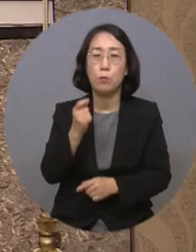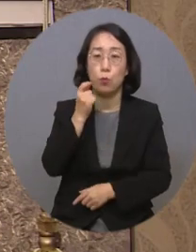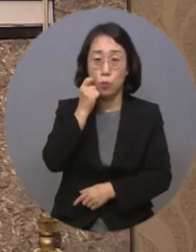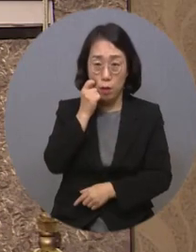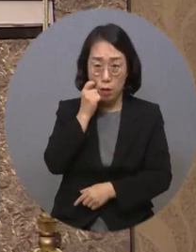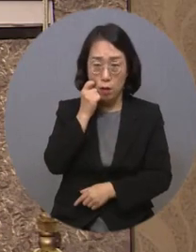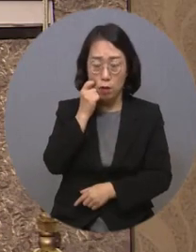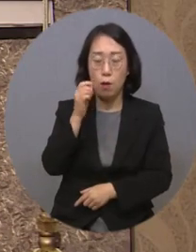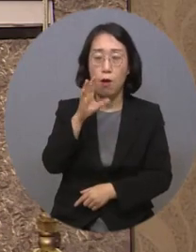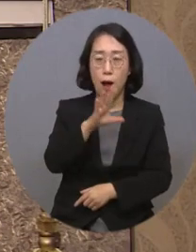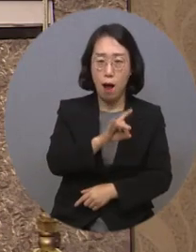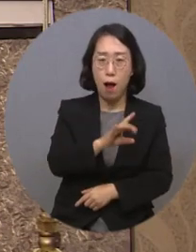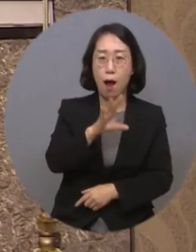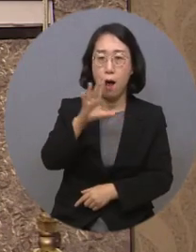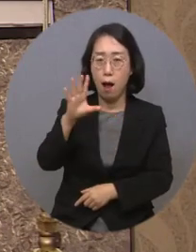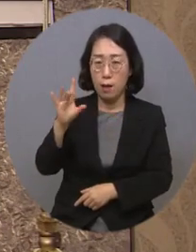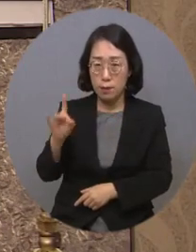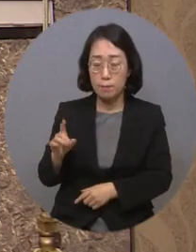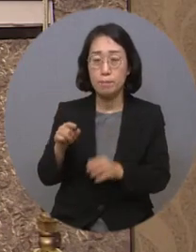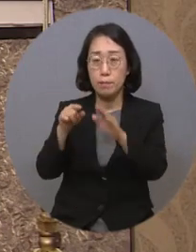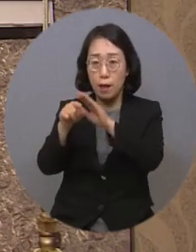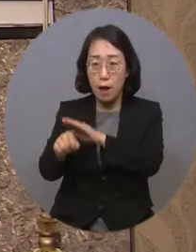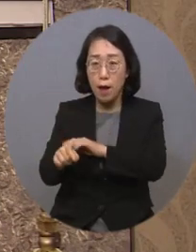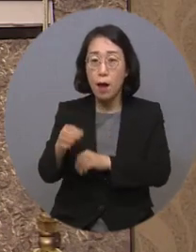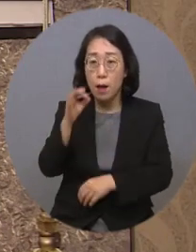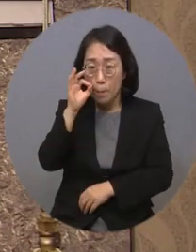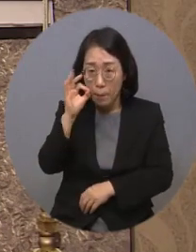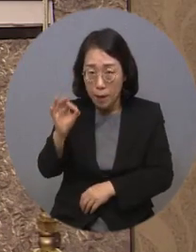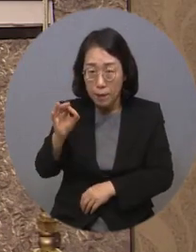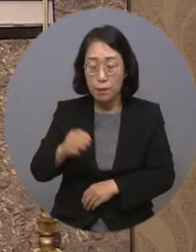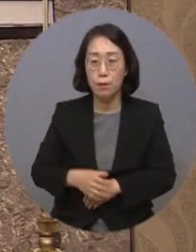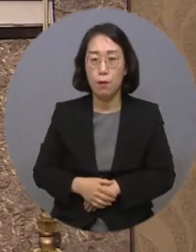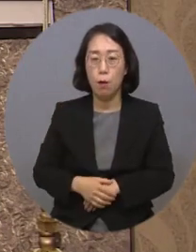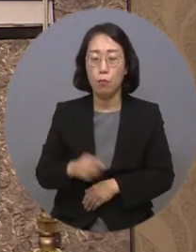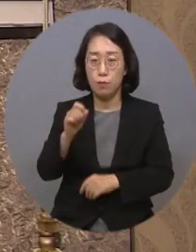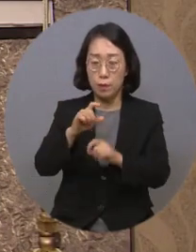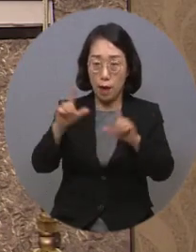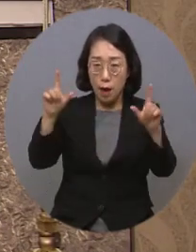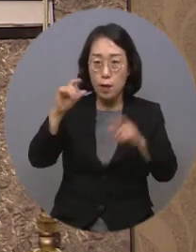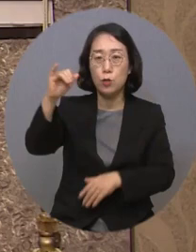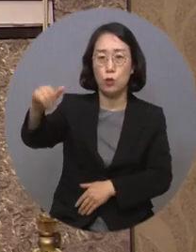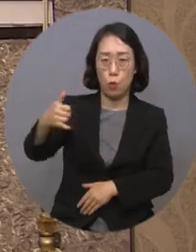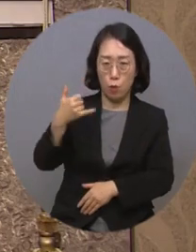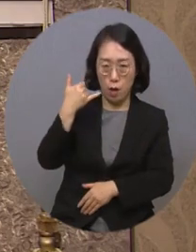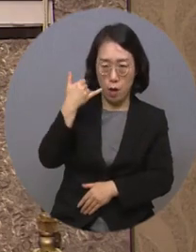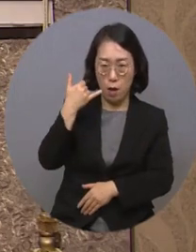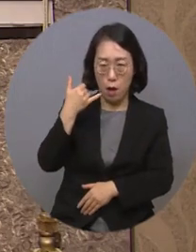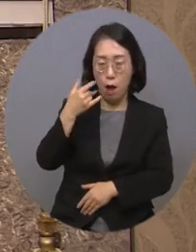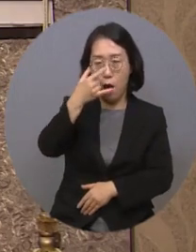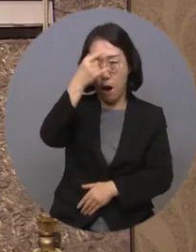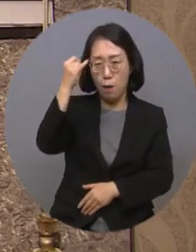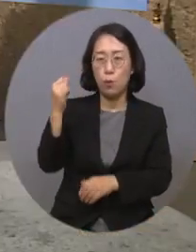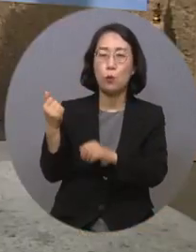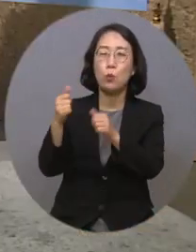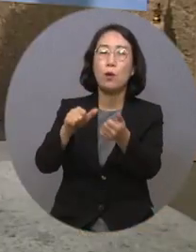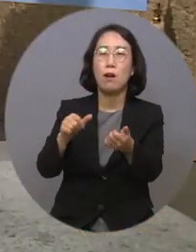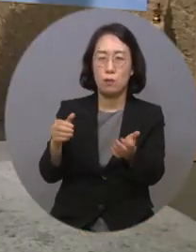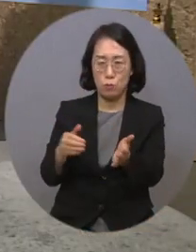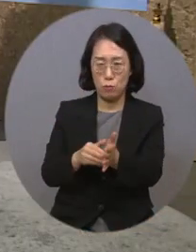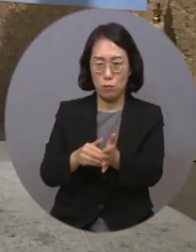이제 가끔 한 번씩 뵙고 이랬는데 어느 날 갑자기 전화가 왔어요. 네. 할머니가